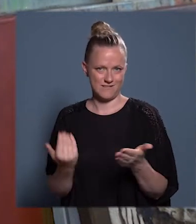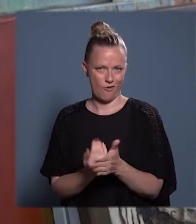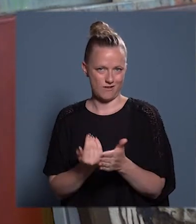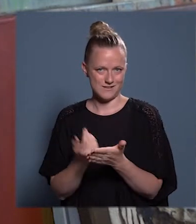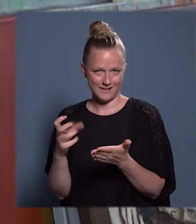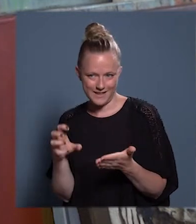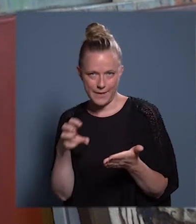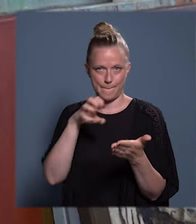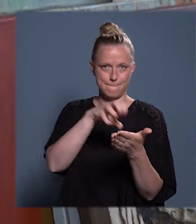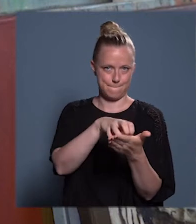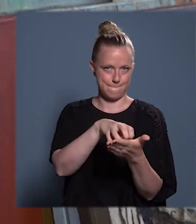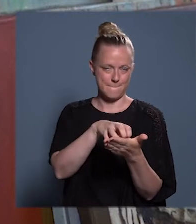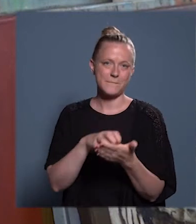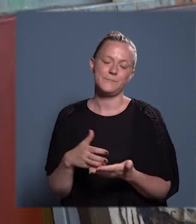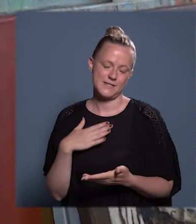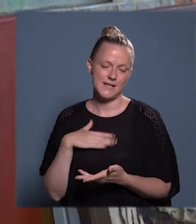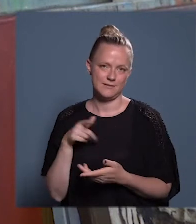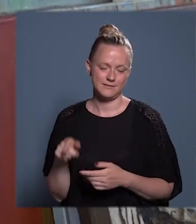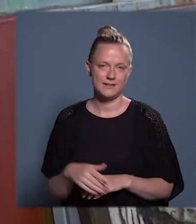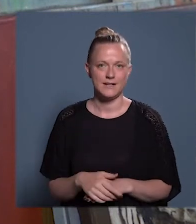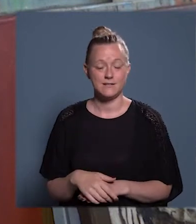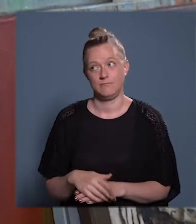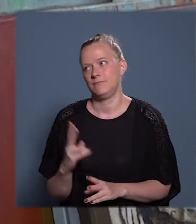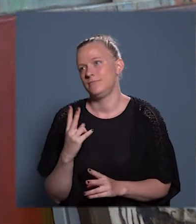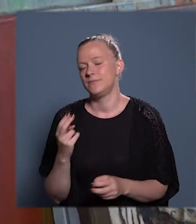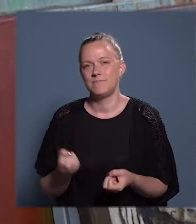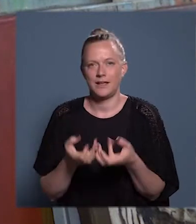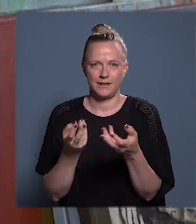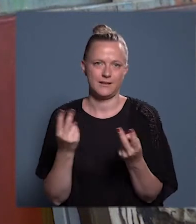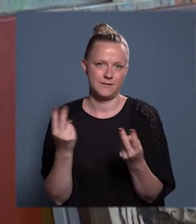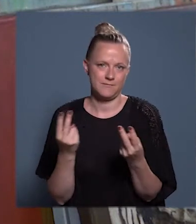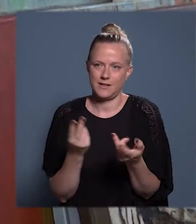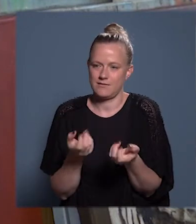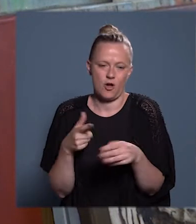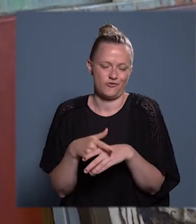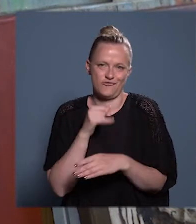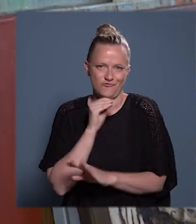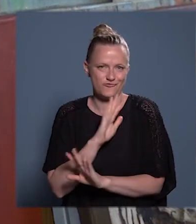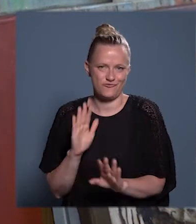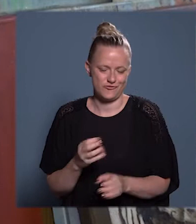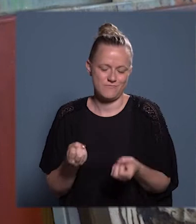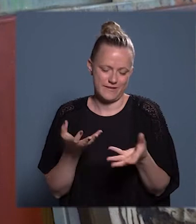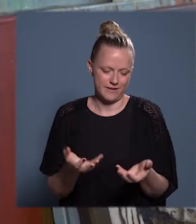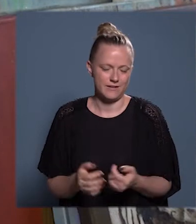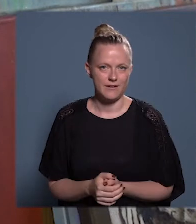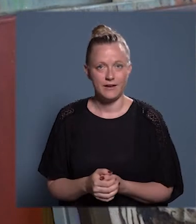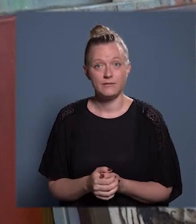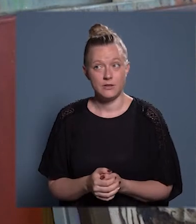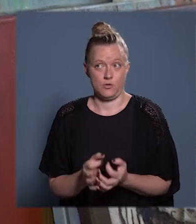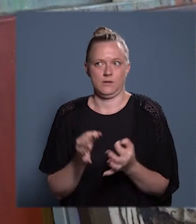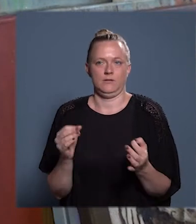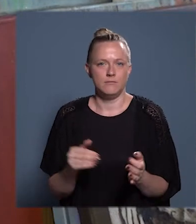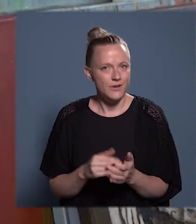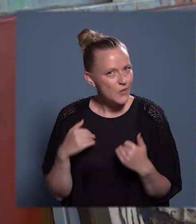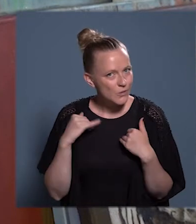hogy szeretnék. Hát természetesen megengedtem, hát semmi akadálya. És őszintén szólva még örültem is